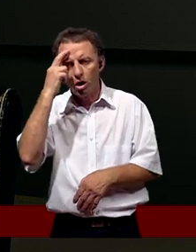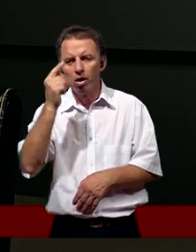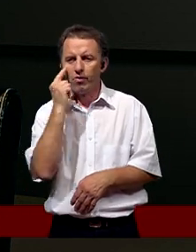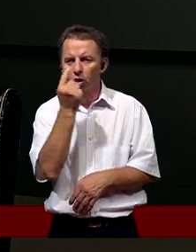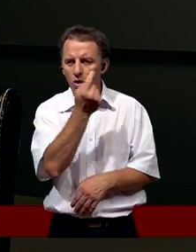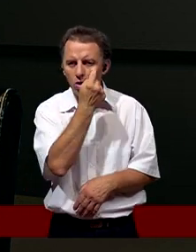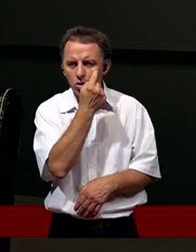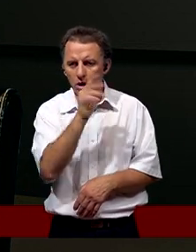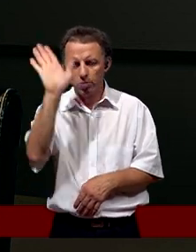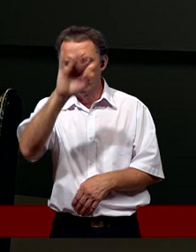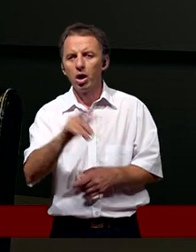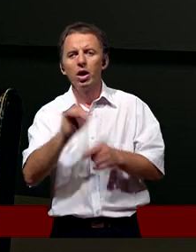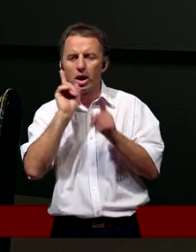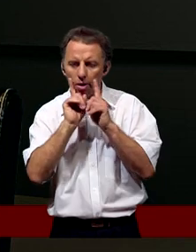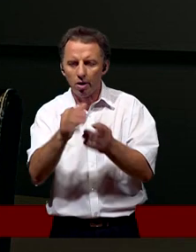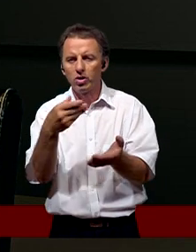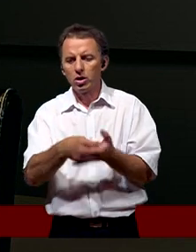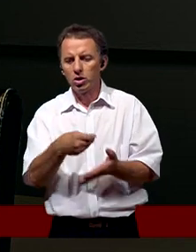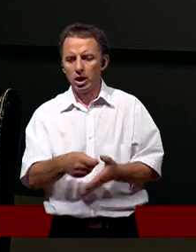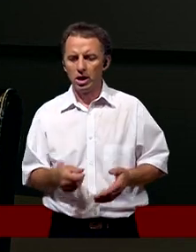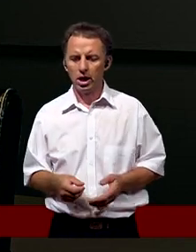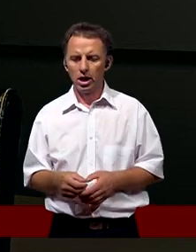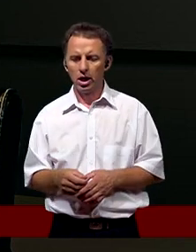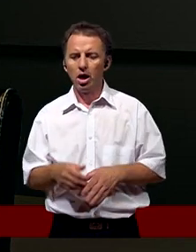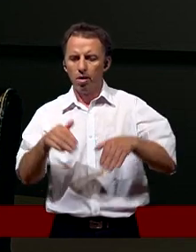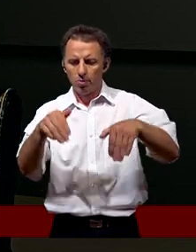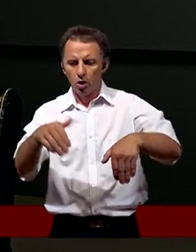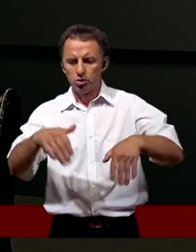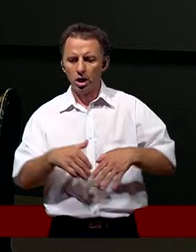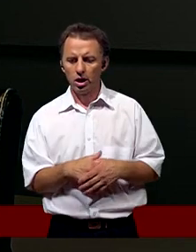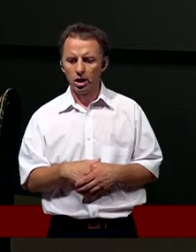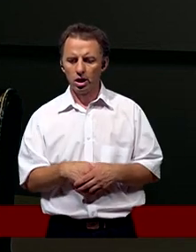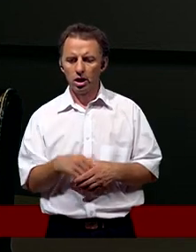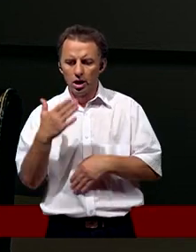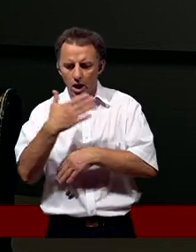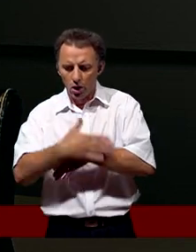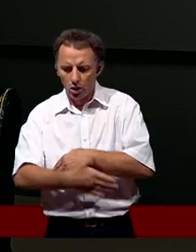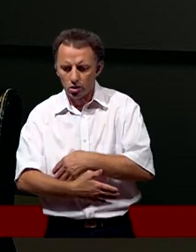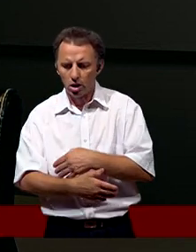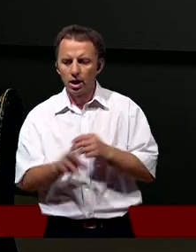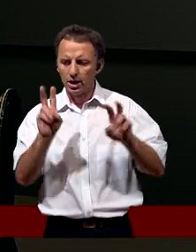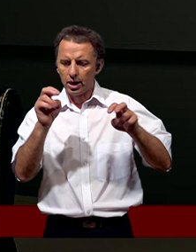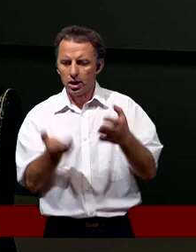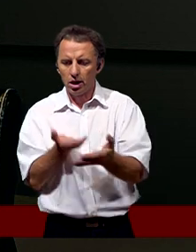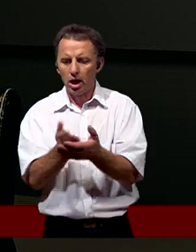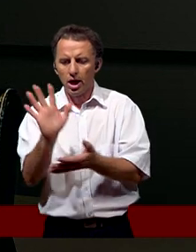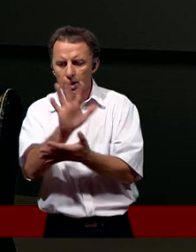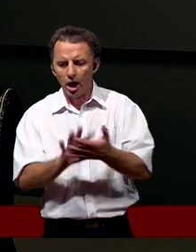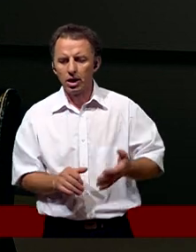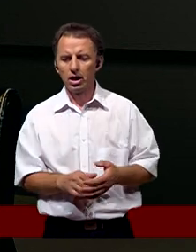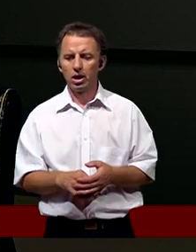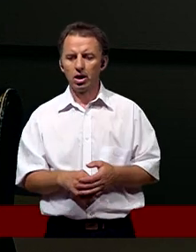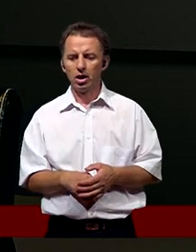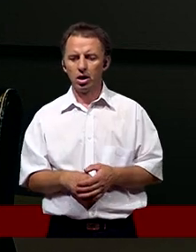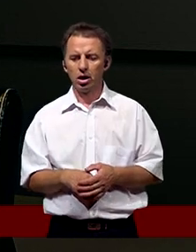w oczach Pana Boga oni naprawdę mają niesamowitą wartość. I może... Na koniec zacytuję tekst